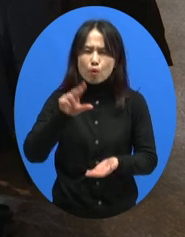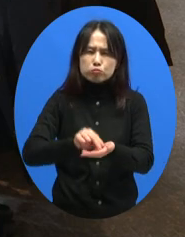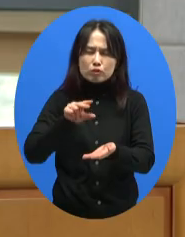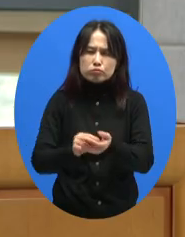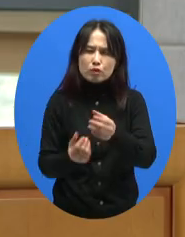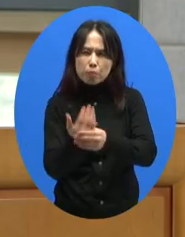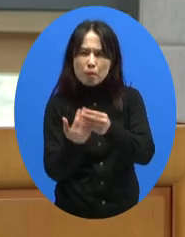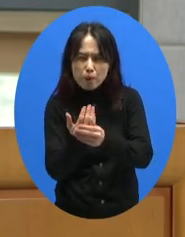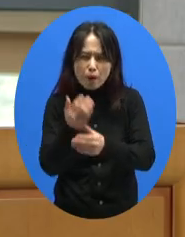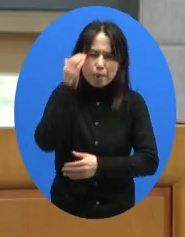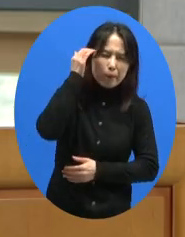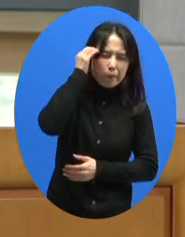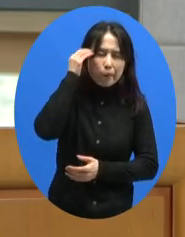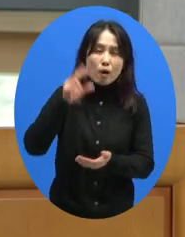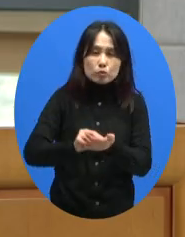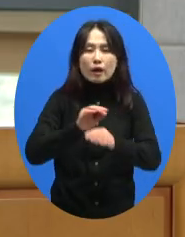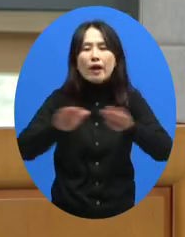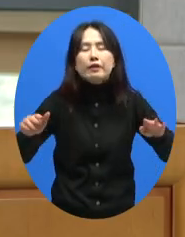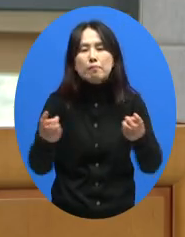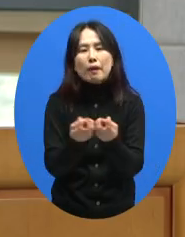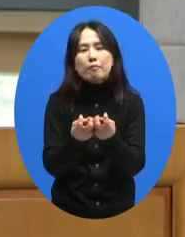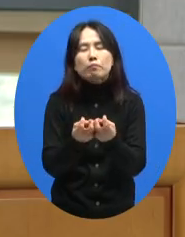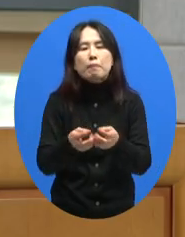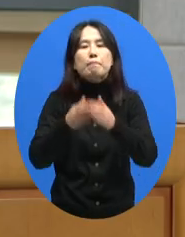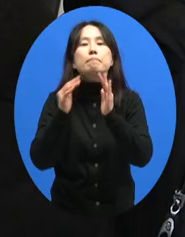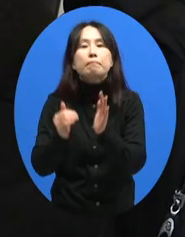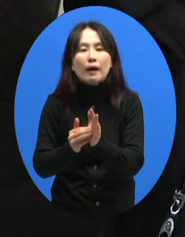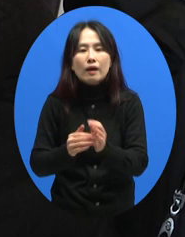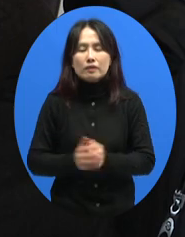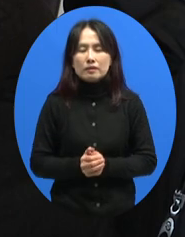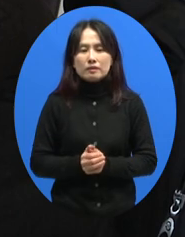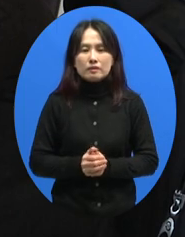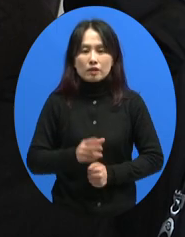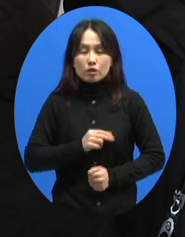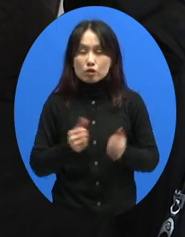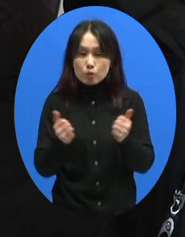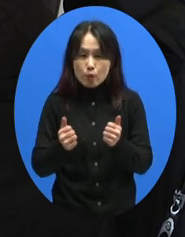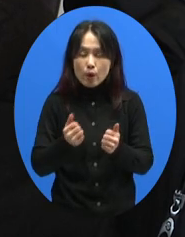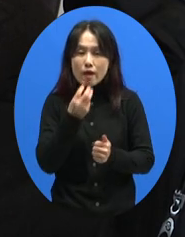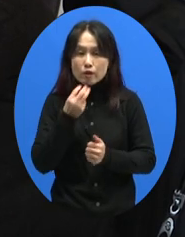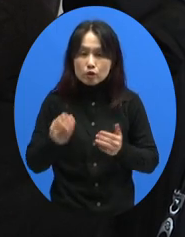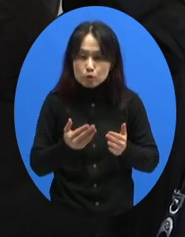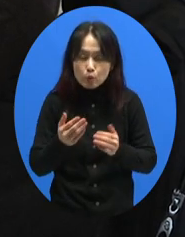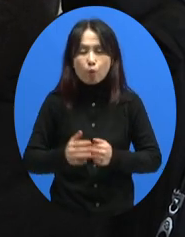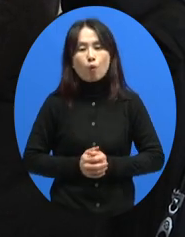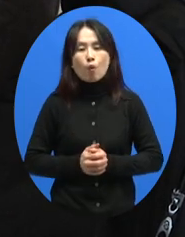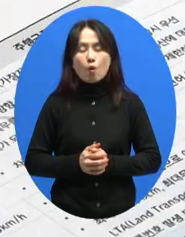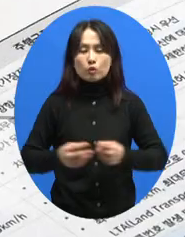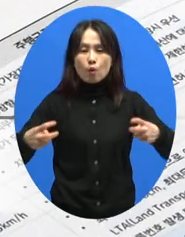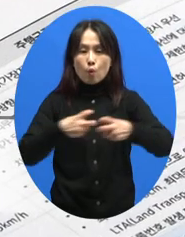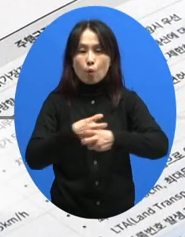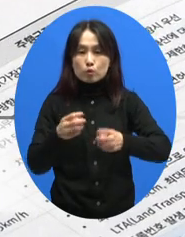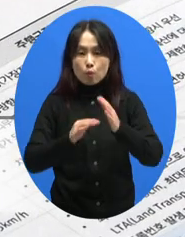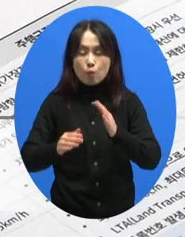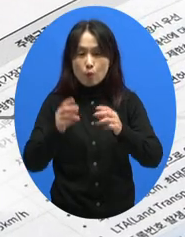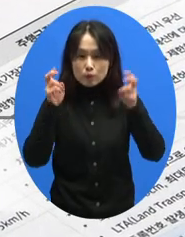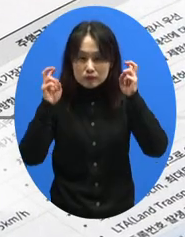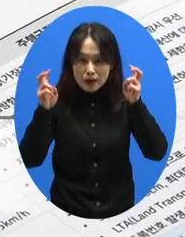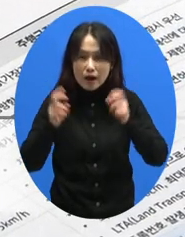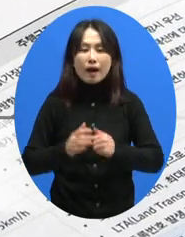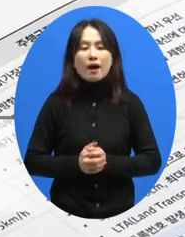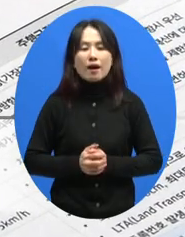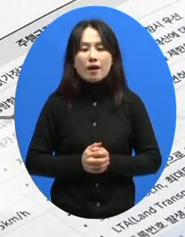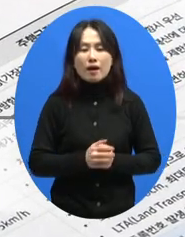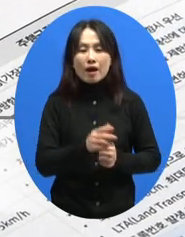해결하기 위해 대책 수립에도 나섰습니다. 도와 도의회, 경기 남북부 경찰청과 경기 교통공사, 한국 PM 산업협회